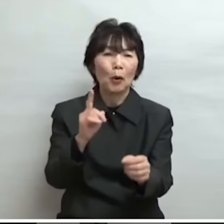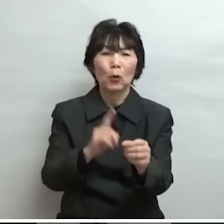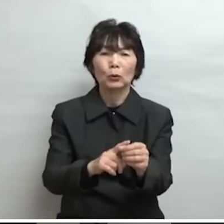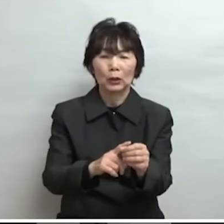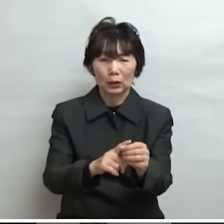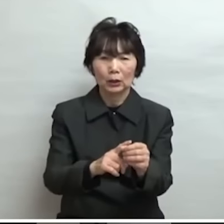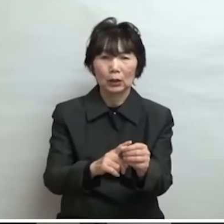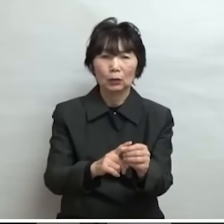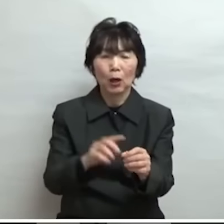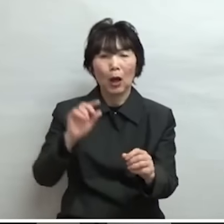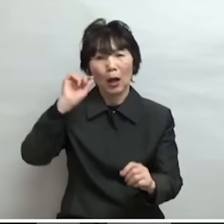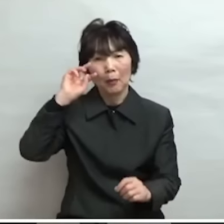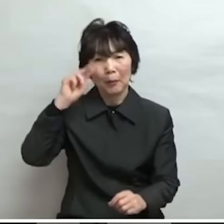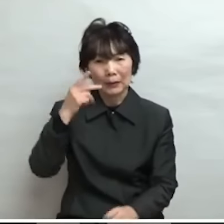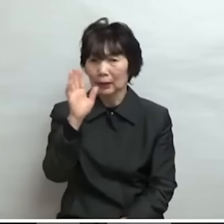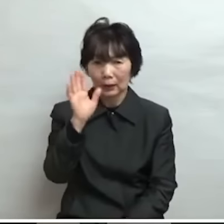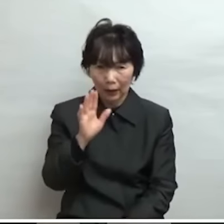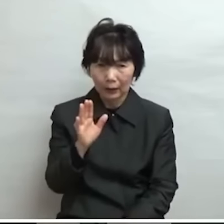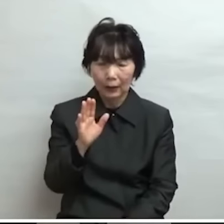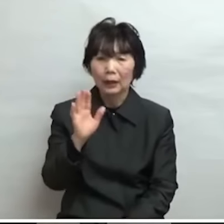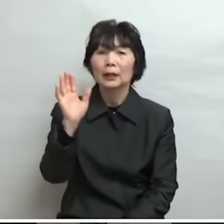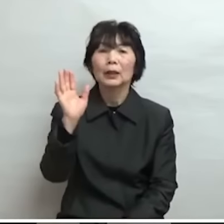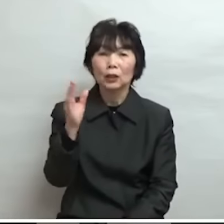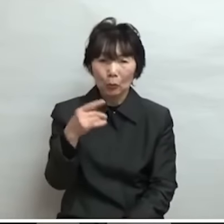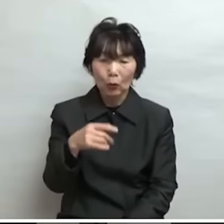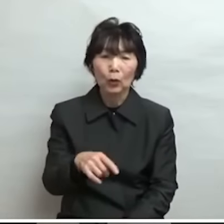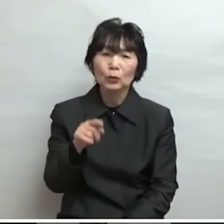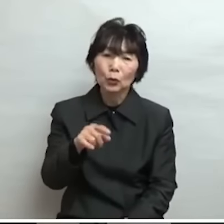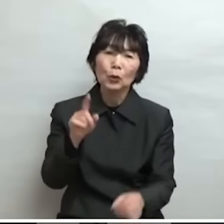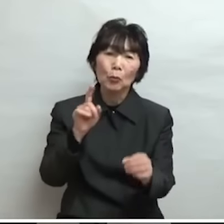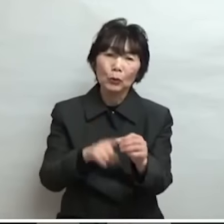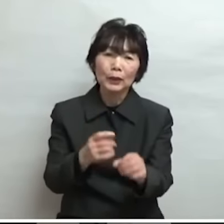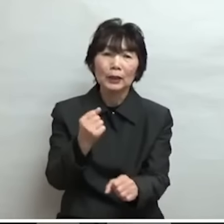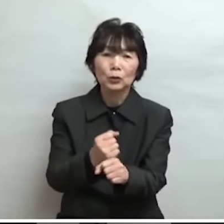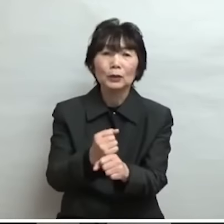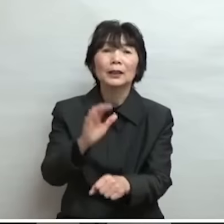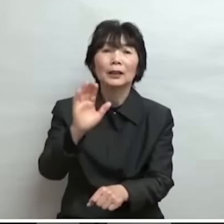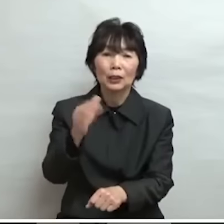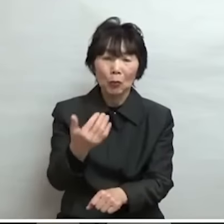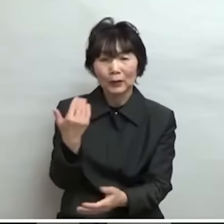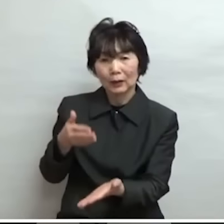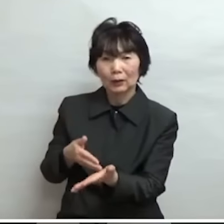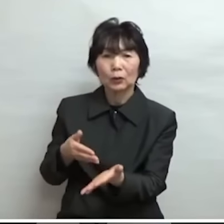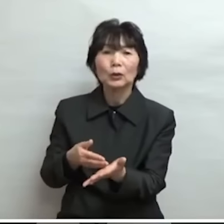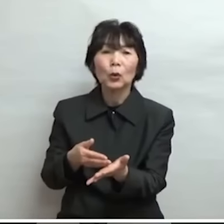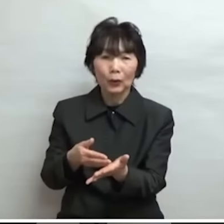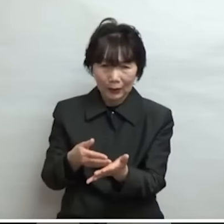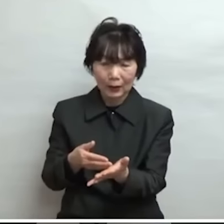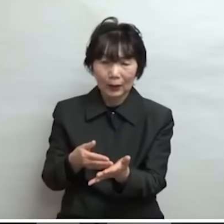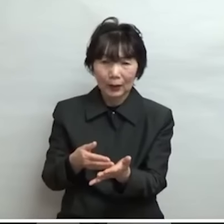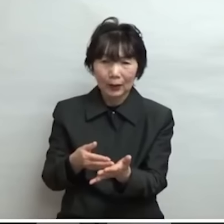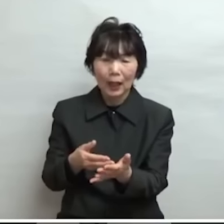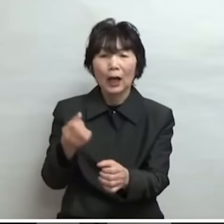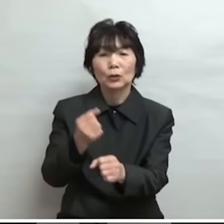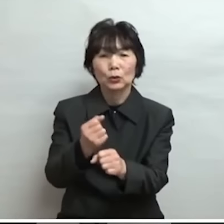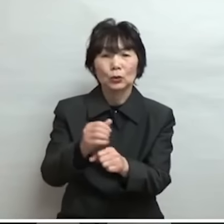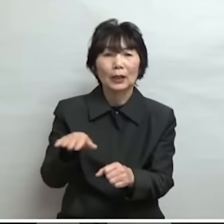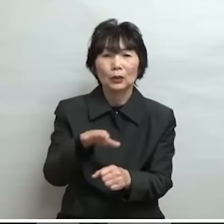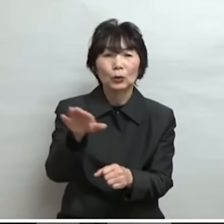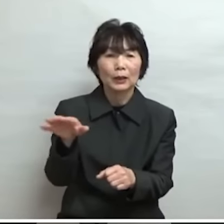つけるつもりはないんですけども、やはりそういう目的で作ったものが、さっき申し上げた通り、やはりその設置者の方がです